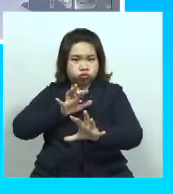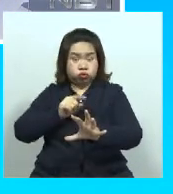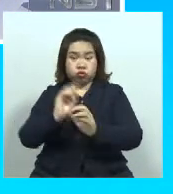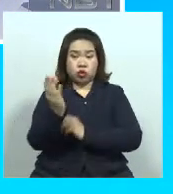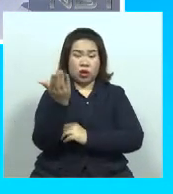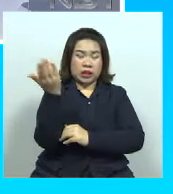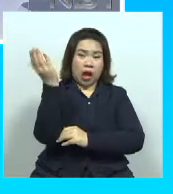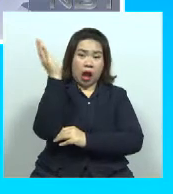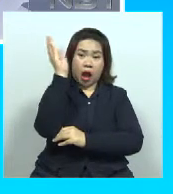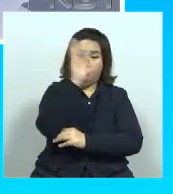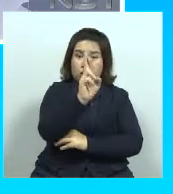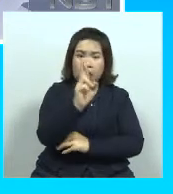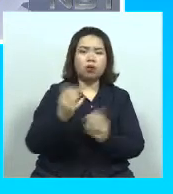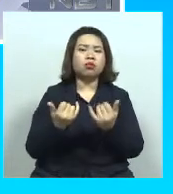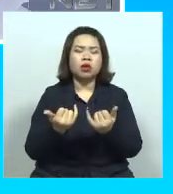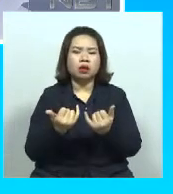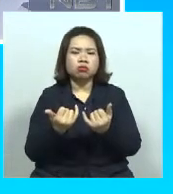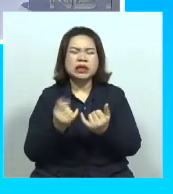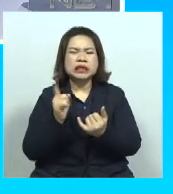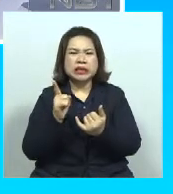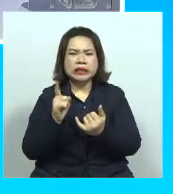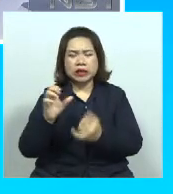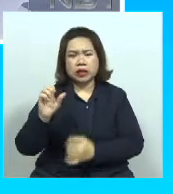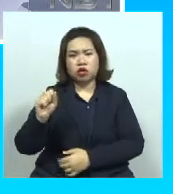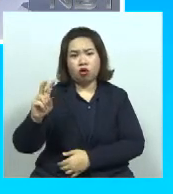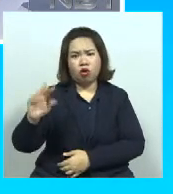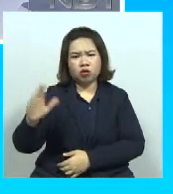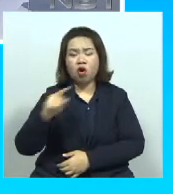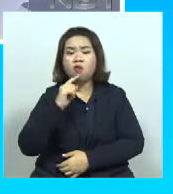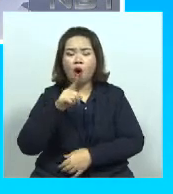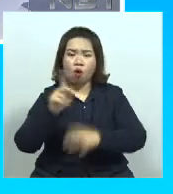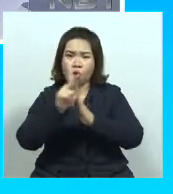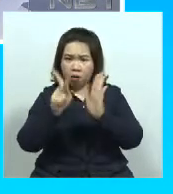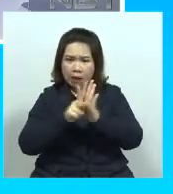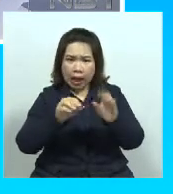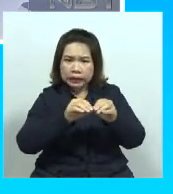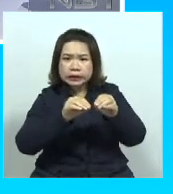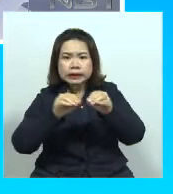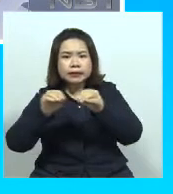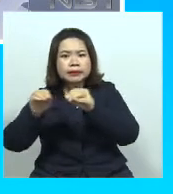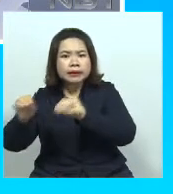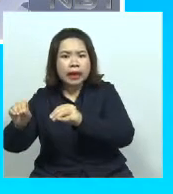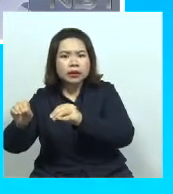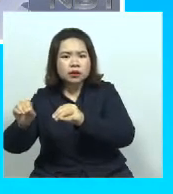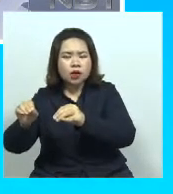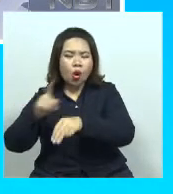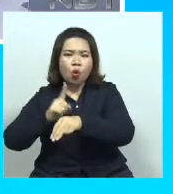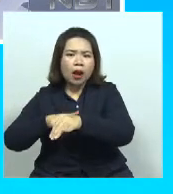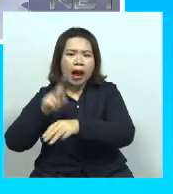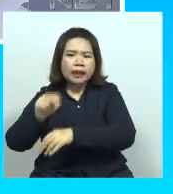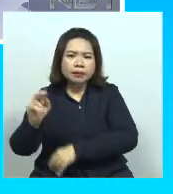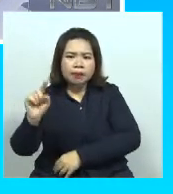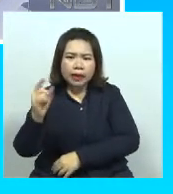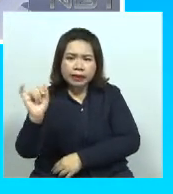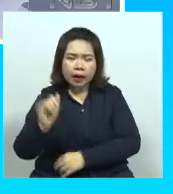นถึงตอนนี้แล้วพอทางสภาประกาศว่าเลื่อนการพิจารณากฎหมายออกไปอย่างไม่มีกำหนดท่าทีของผู้ชุมนุมเป็นยังไ